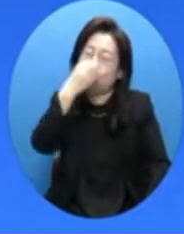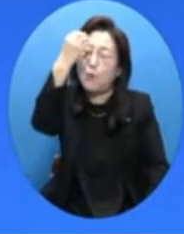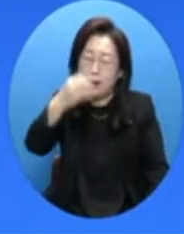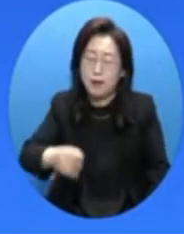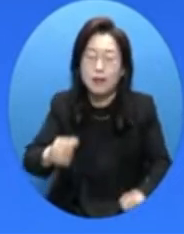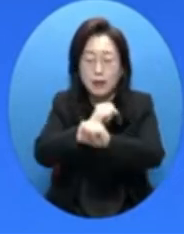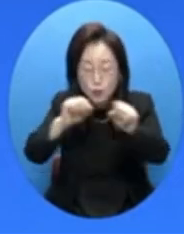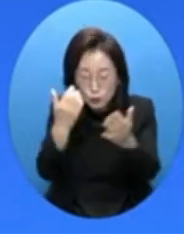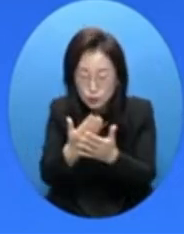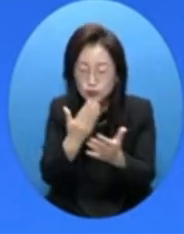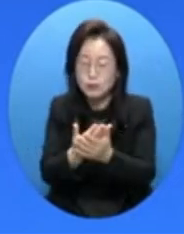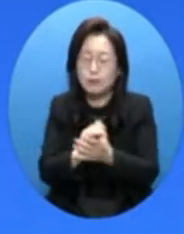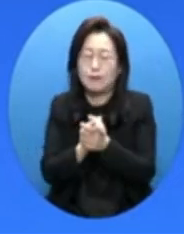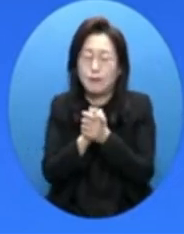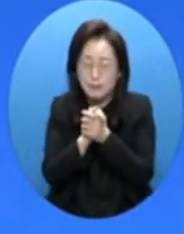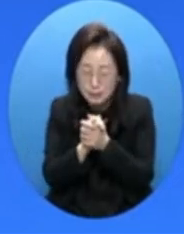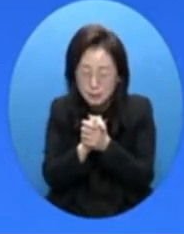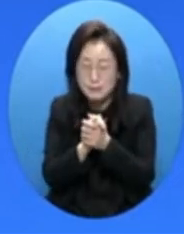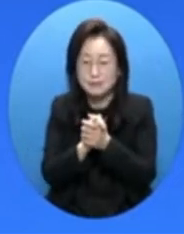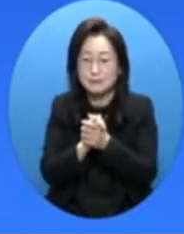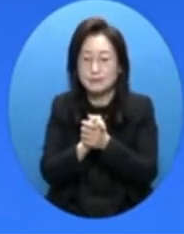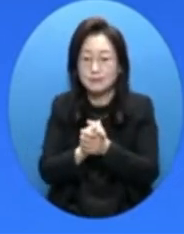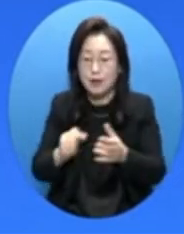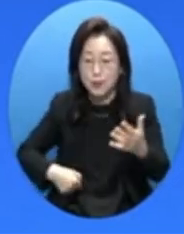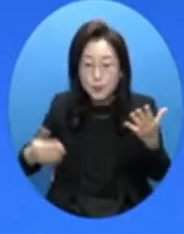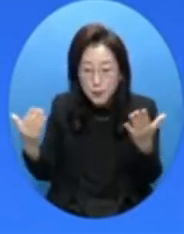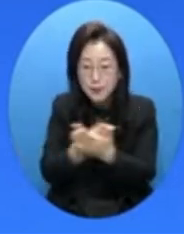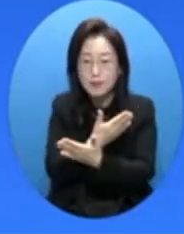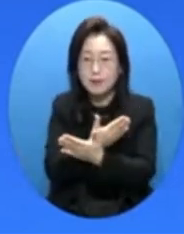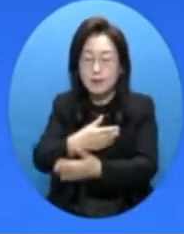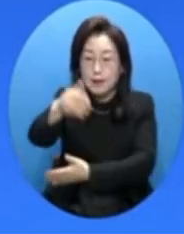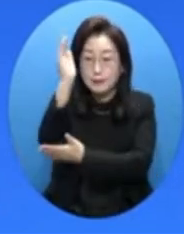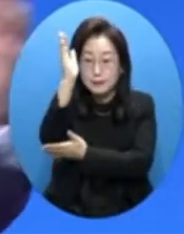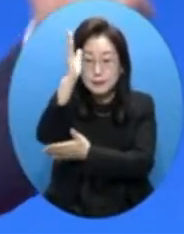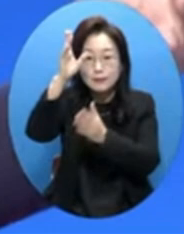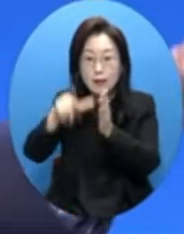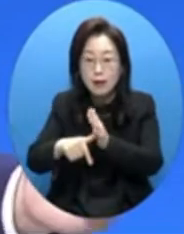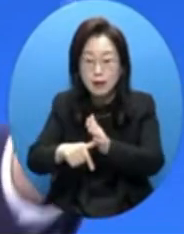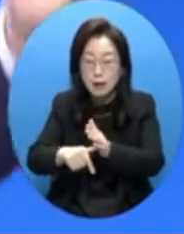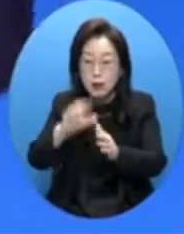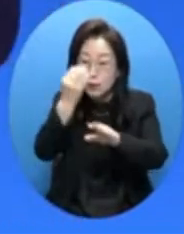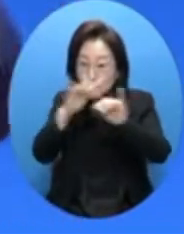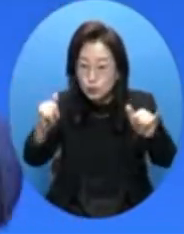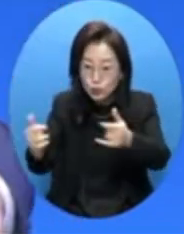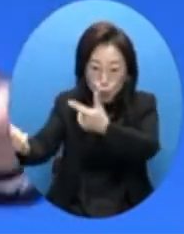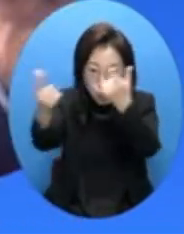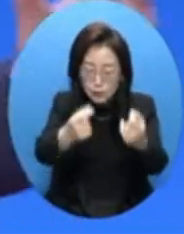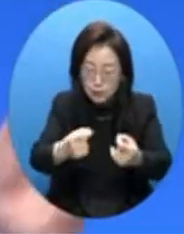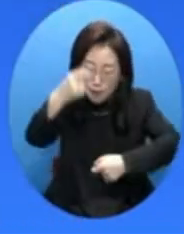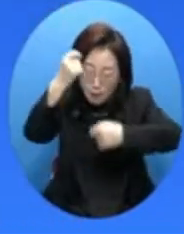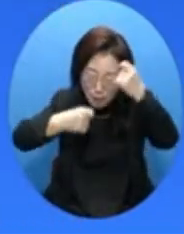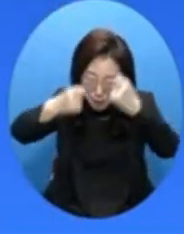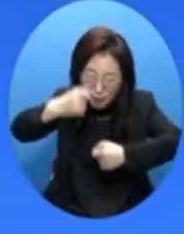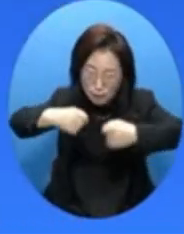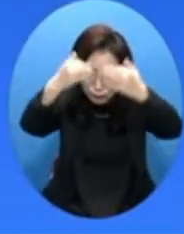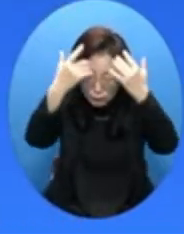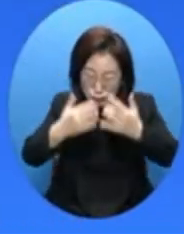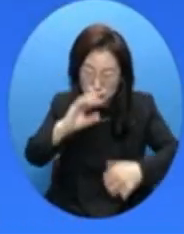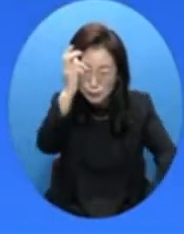주십시오 하고 회개하며 말씀을 선포할 때 막 울음바다가 되고 성령의 불임하고